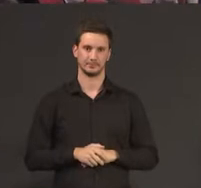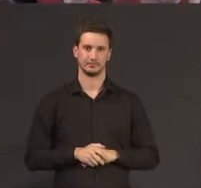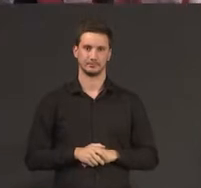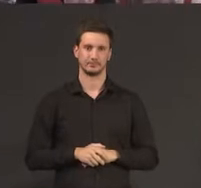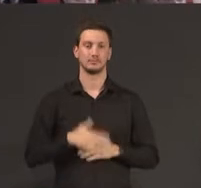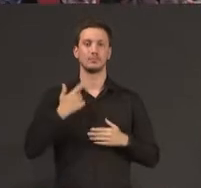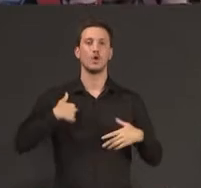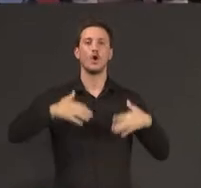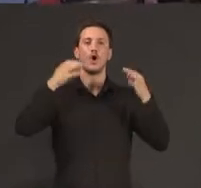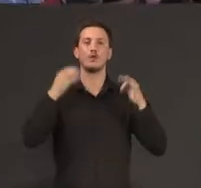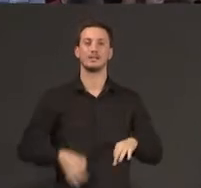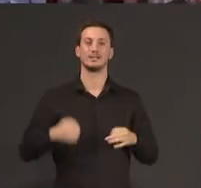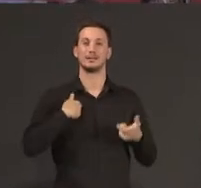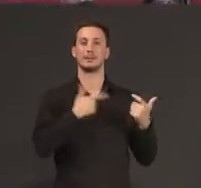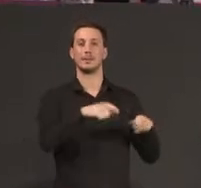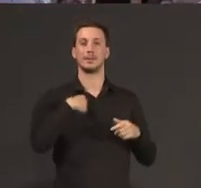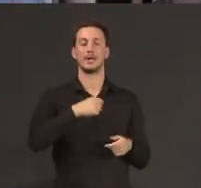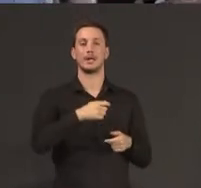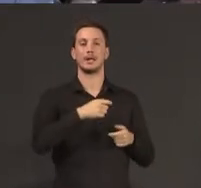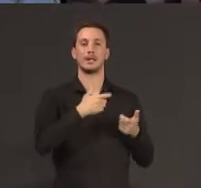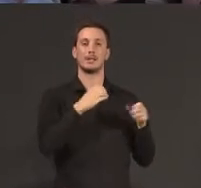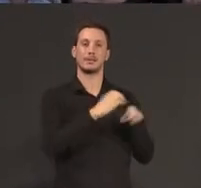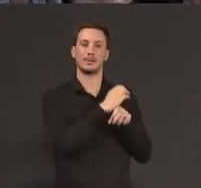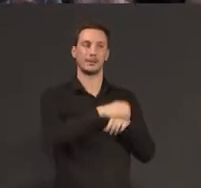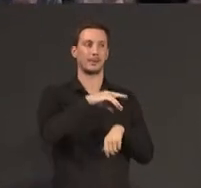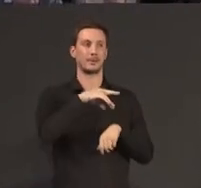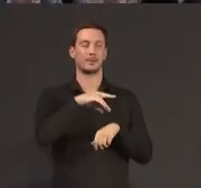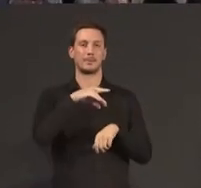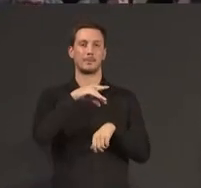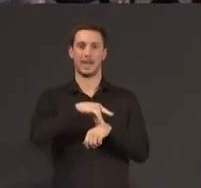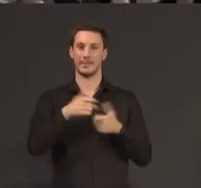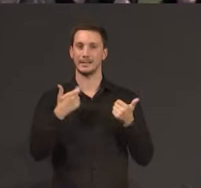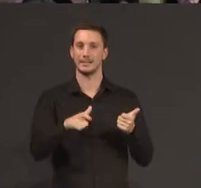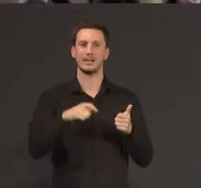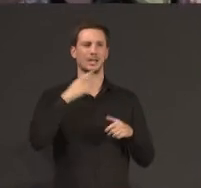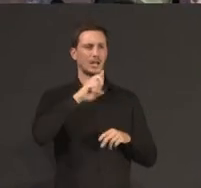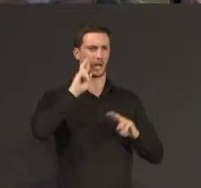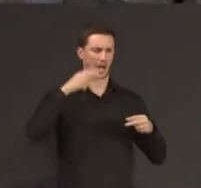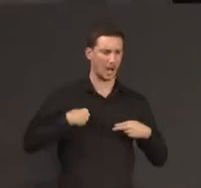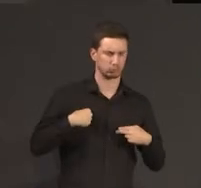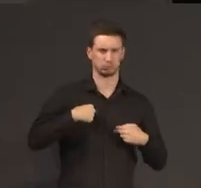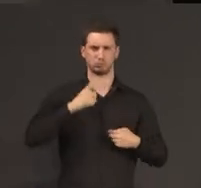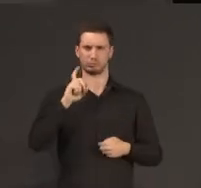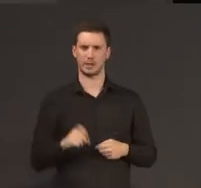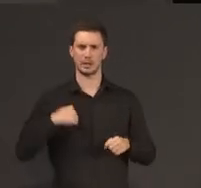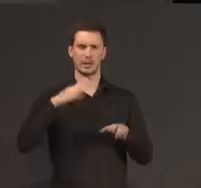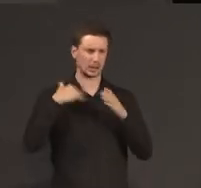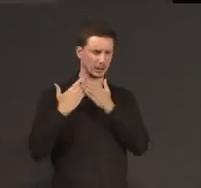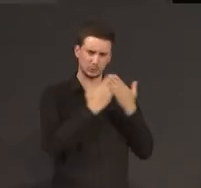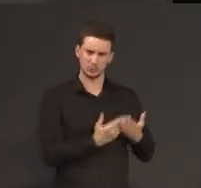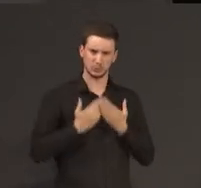Som oficialment enginyers biomèdics, noies i nois. I per autoexigents, treballadors i estudiosos que